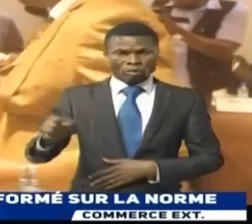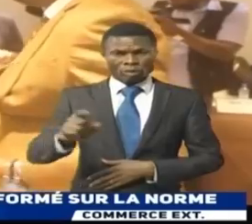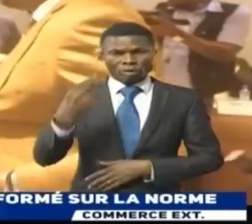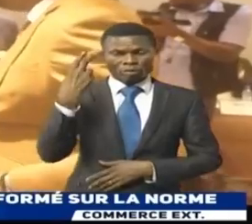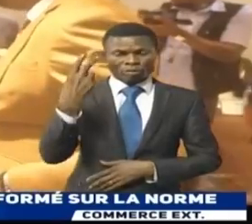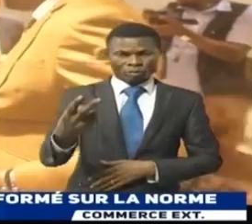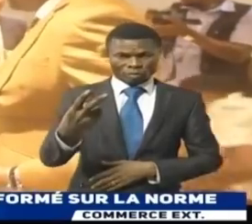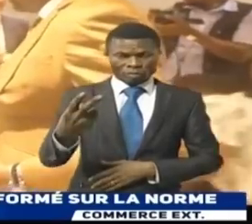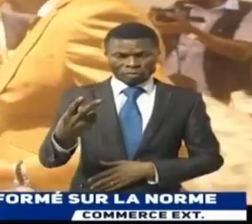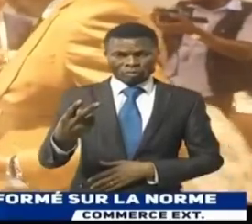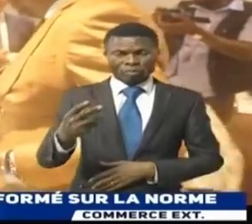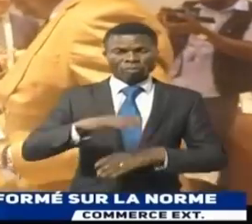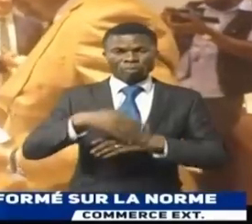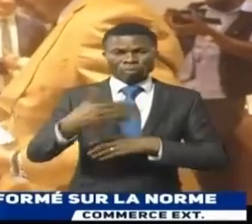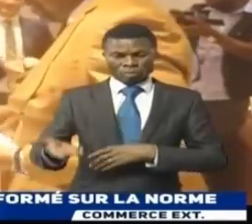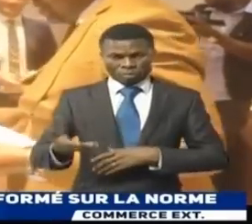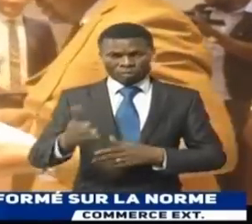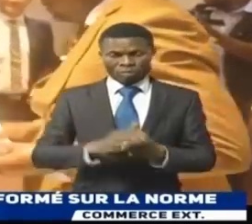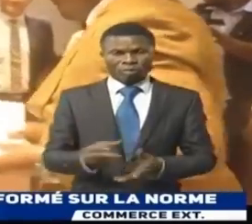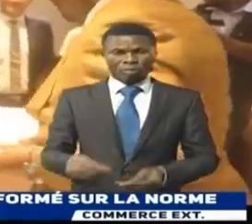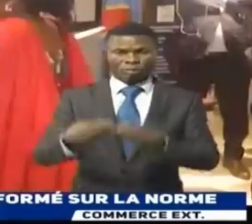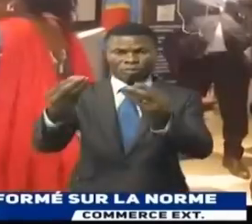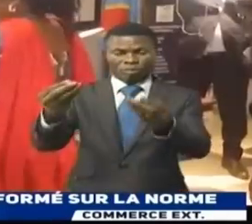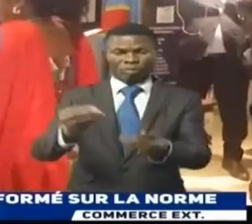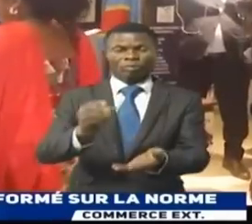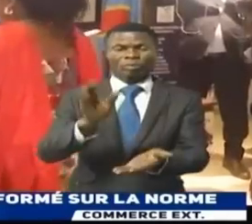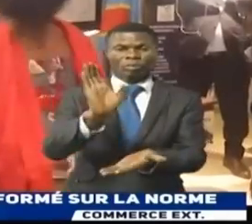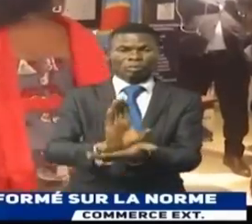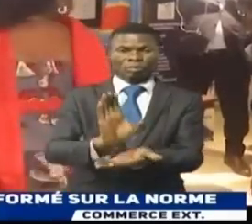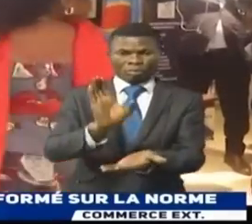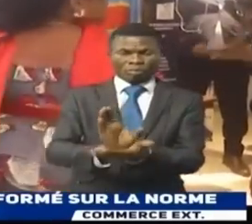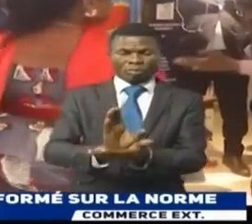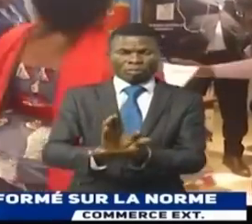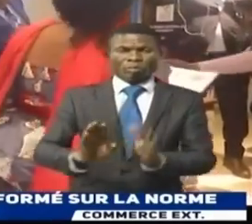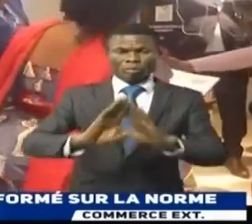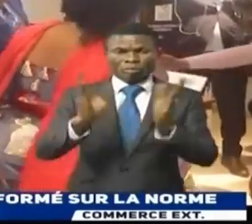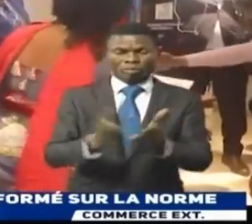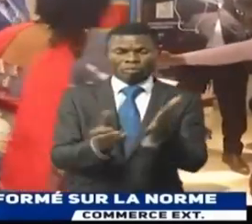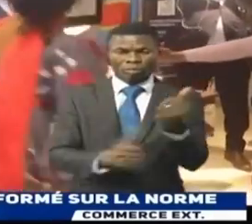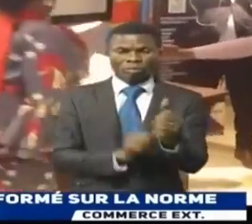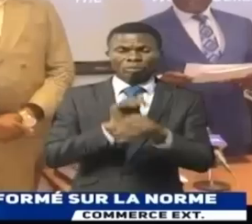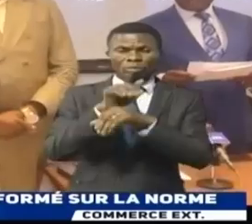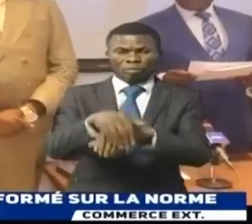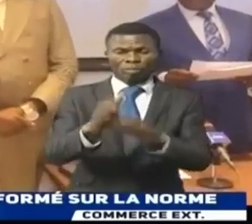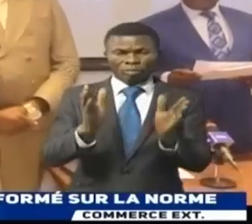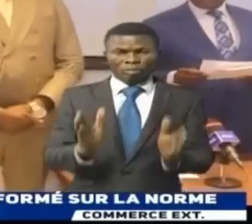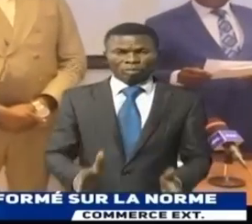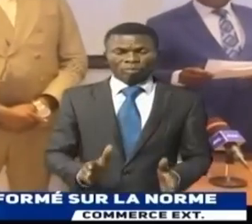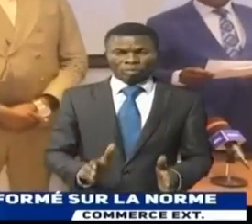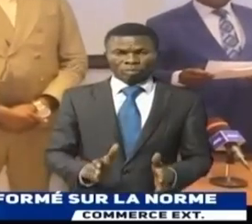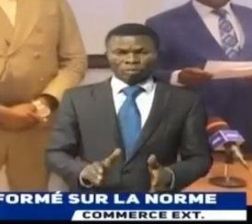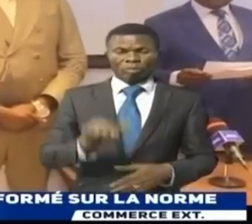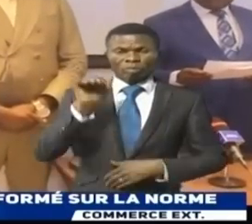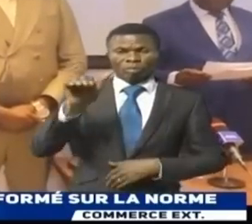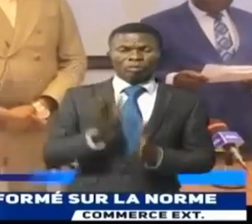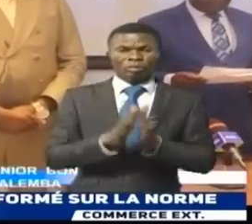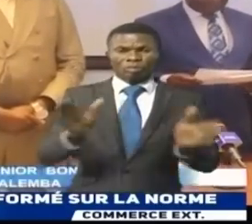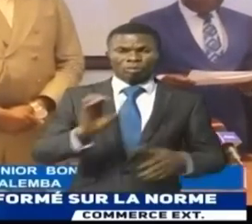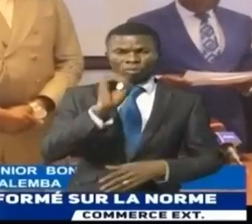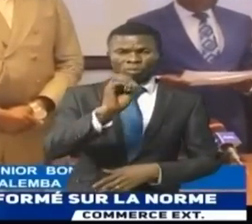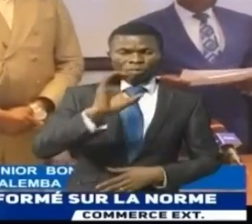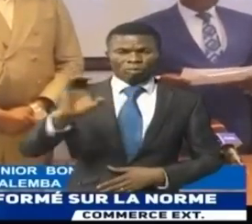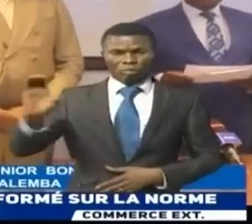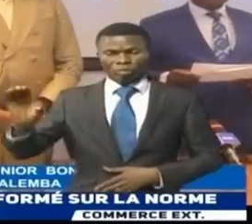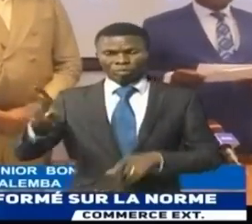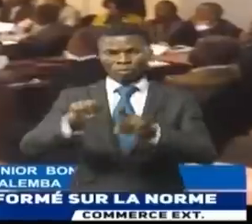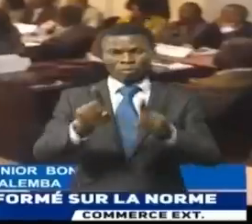17020. Ensuite, s'en suivra la remise des attestations de participation aux participants par le DG de l'OCC et celui